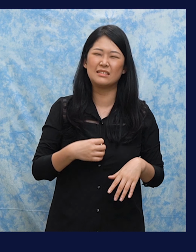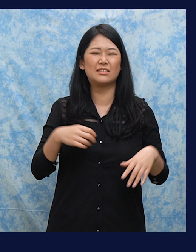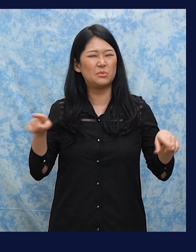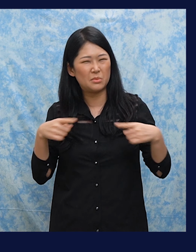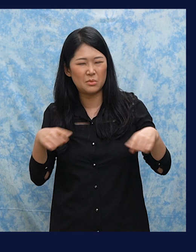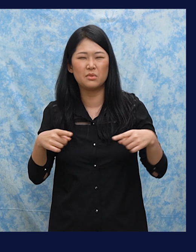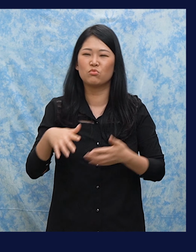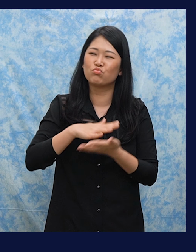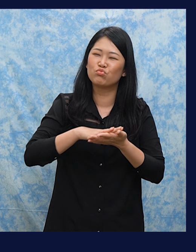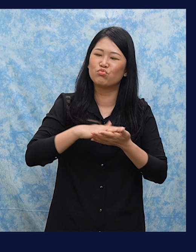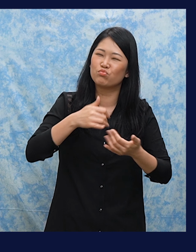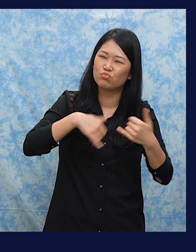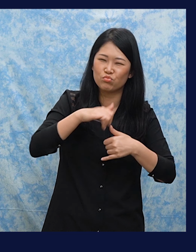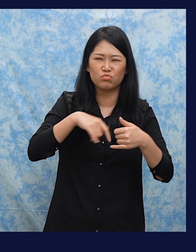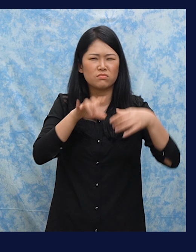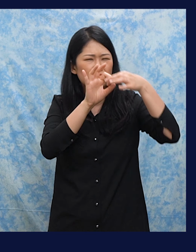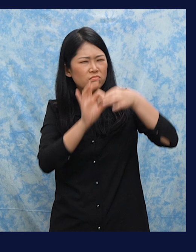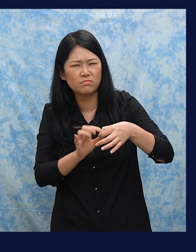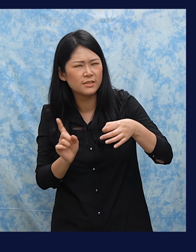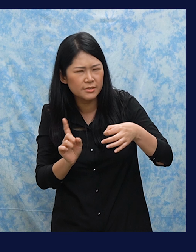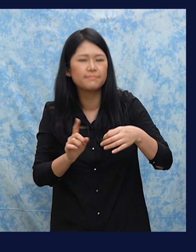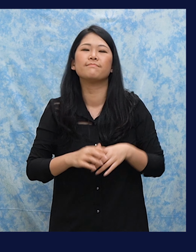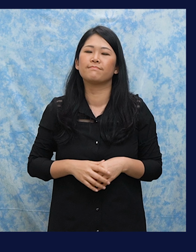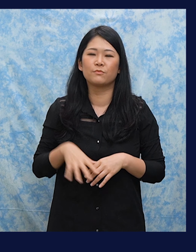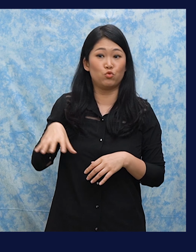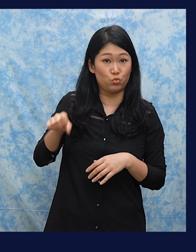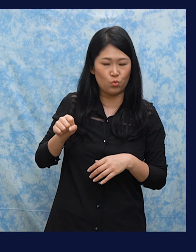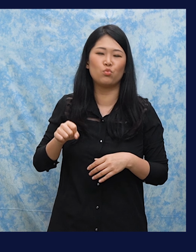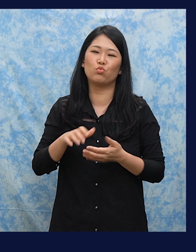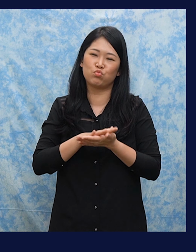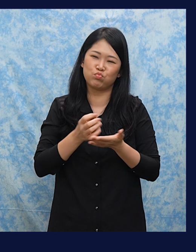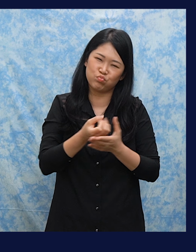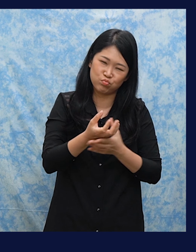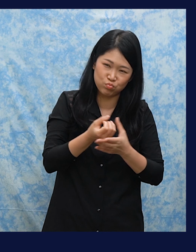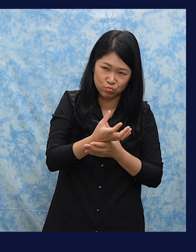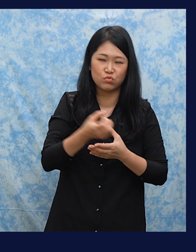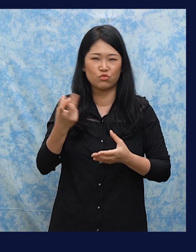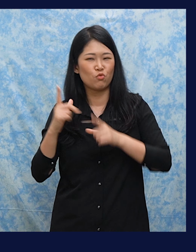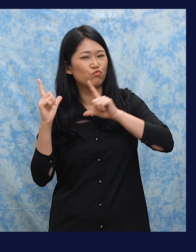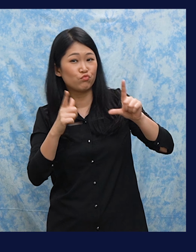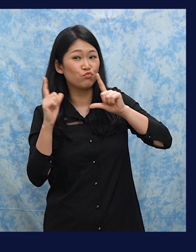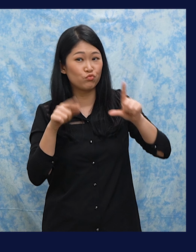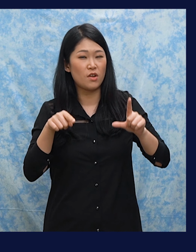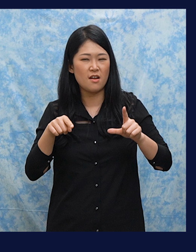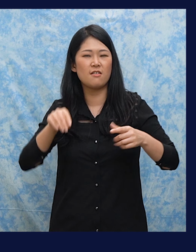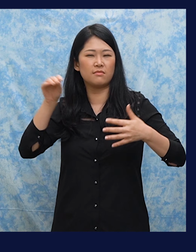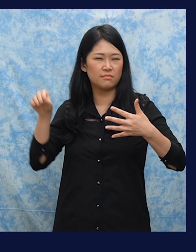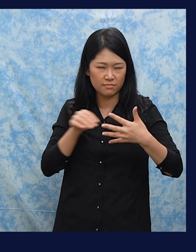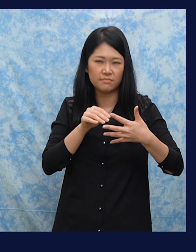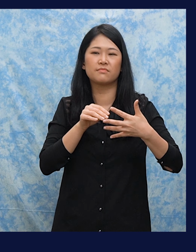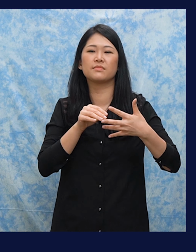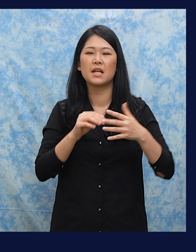那个剧情《受难曲》里面的内容怎样去推演，用了 recitative 宣叙调和